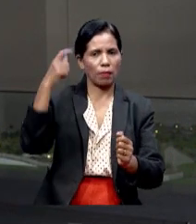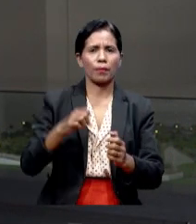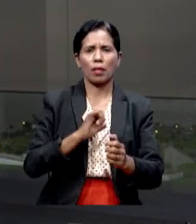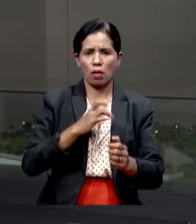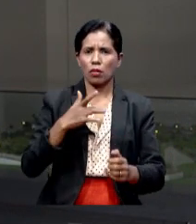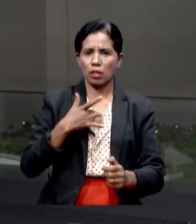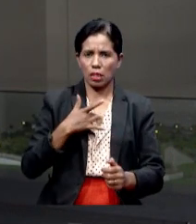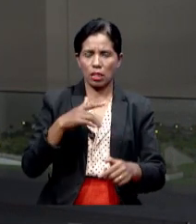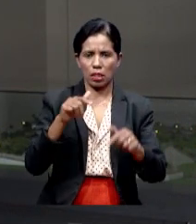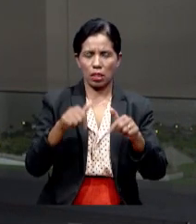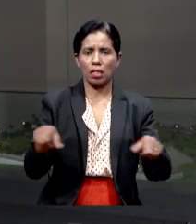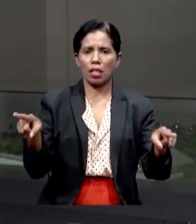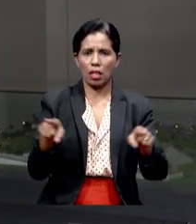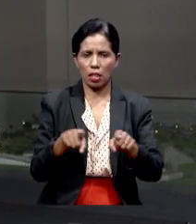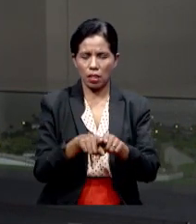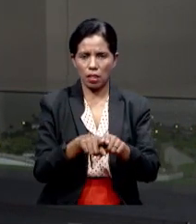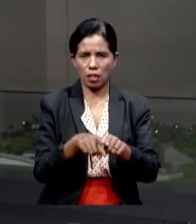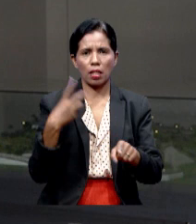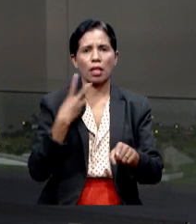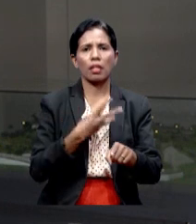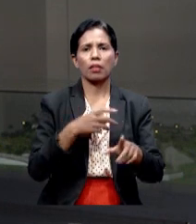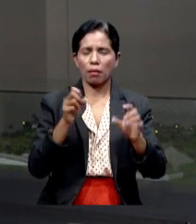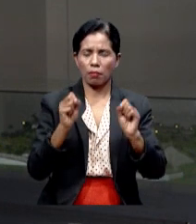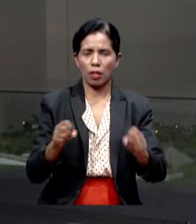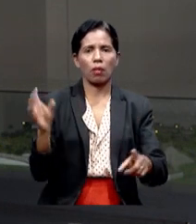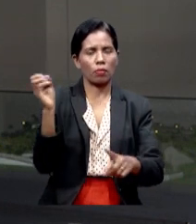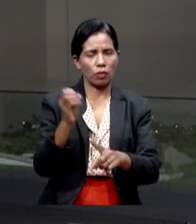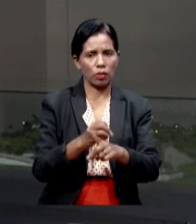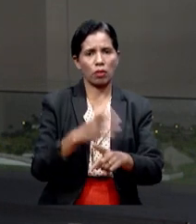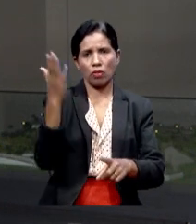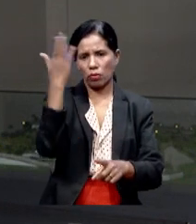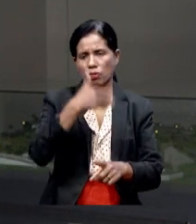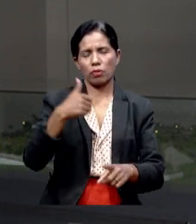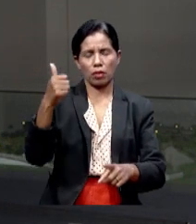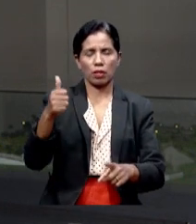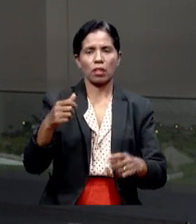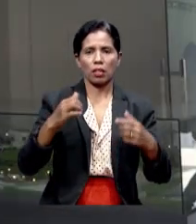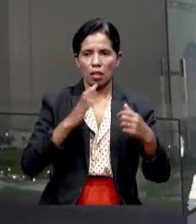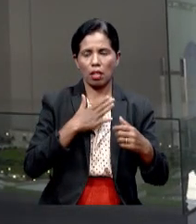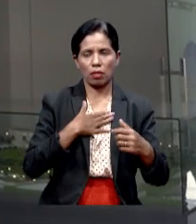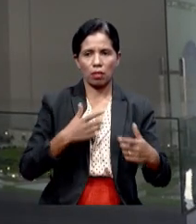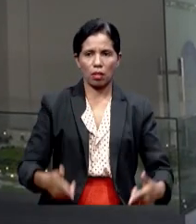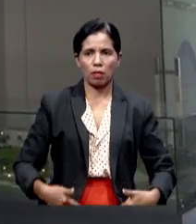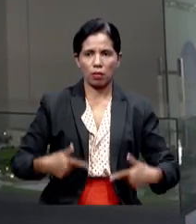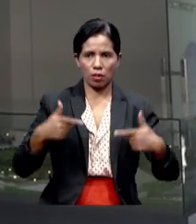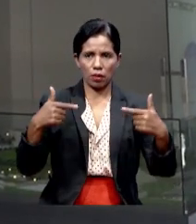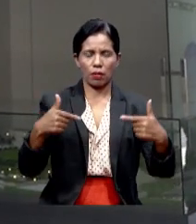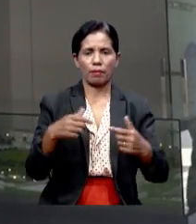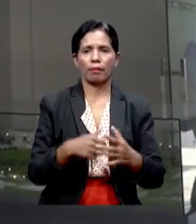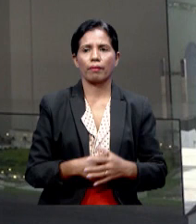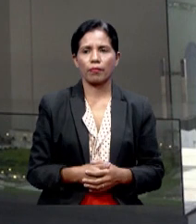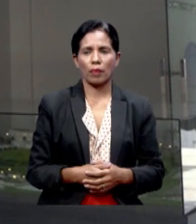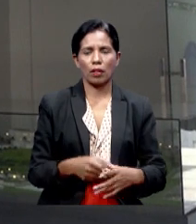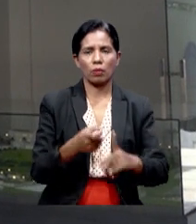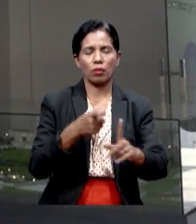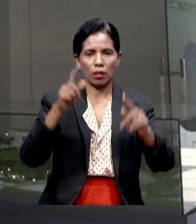ida ne hanesang ita beldihan kare oportunidade furak nebe acontece iha hanemor estomak peregrinos husi